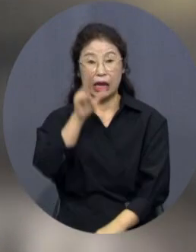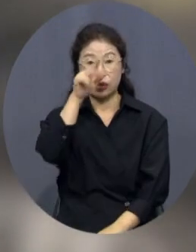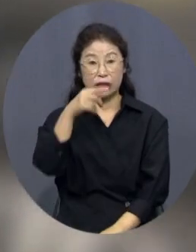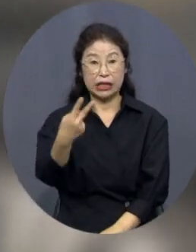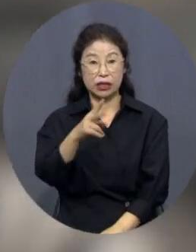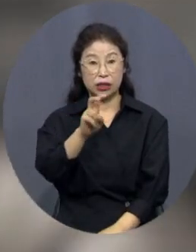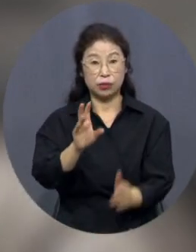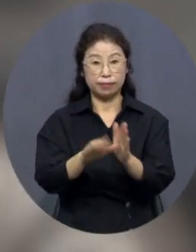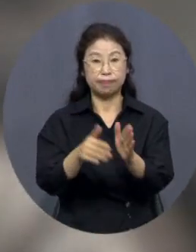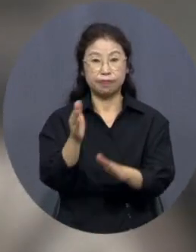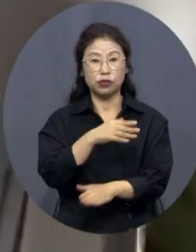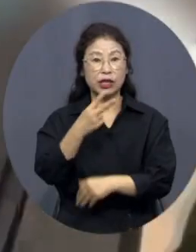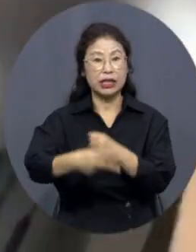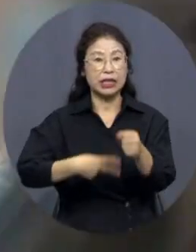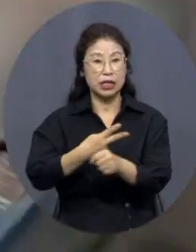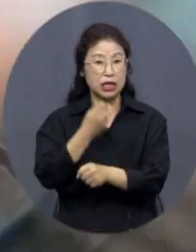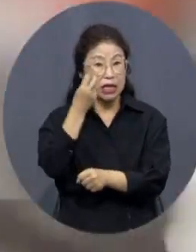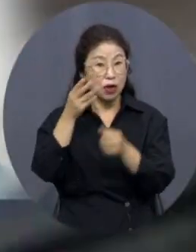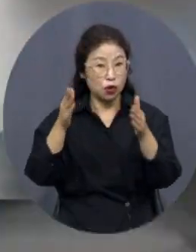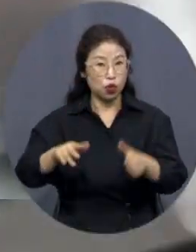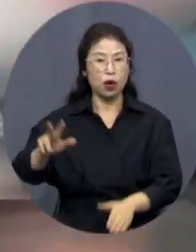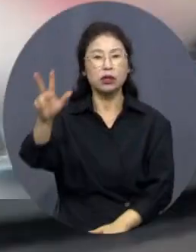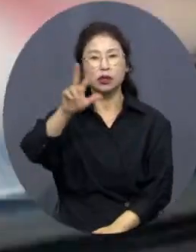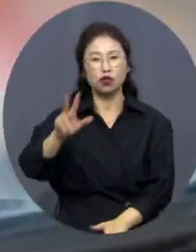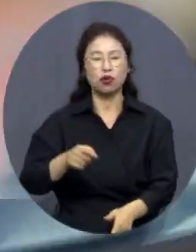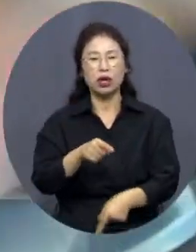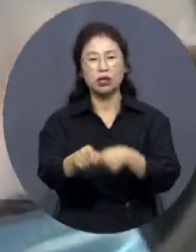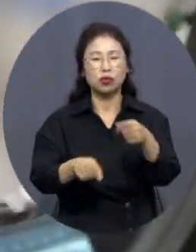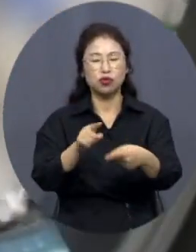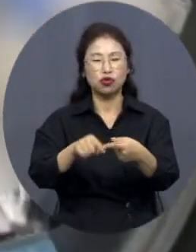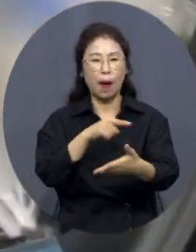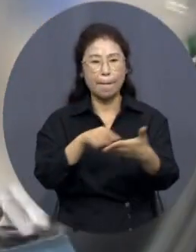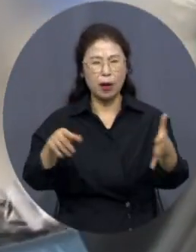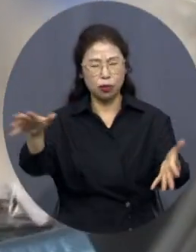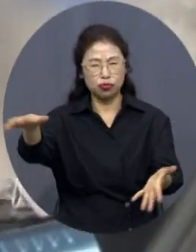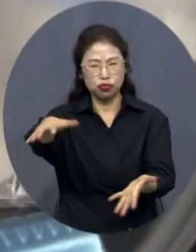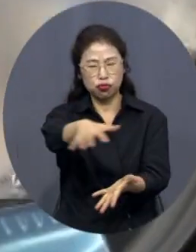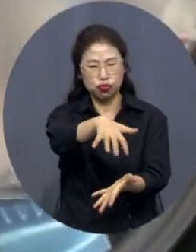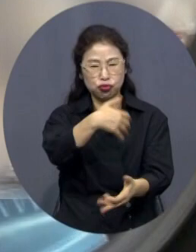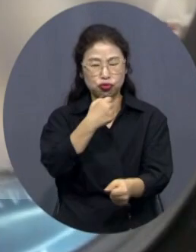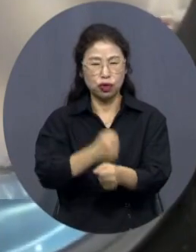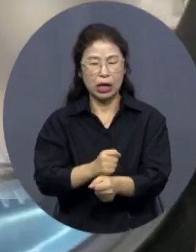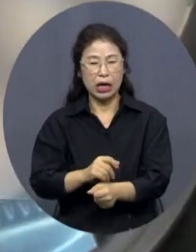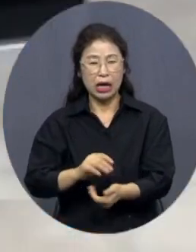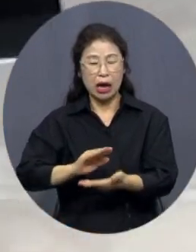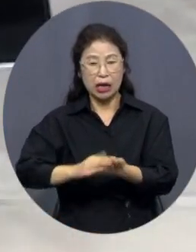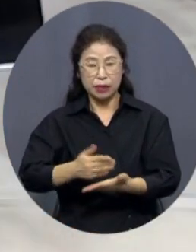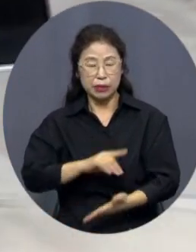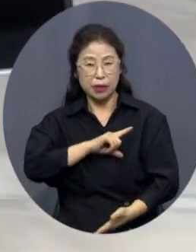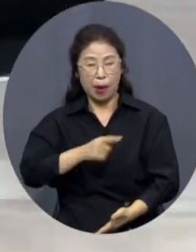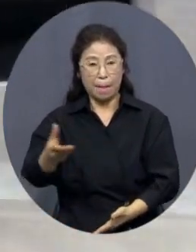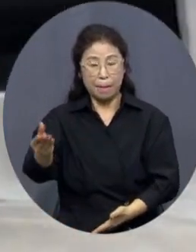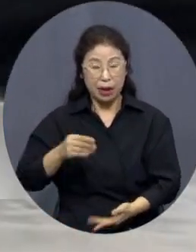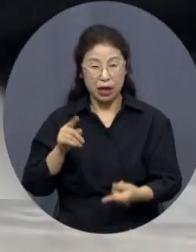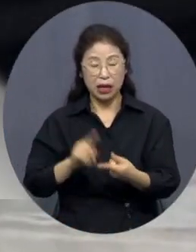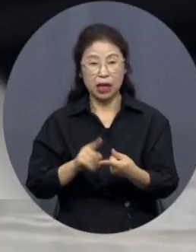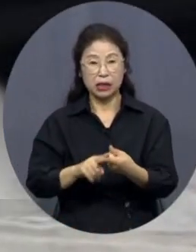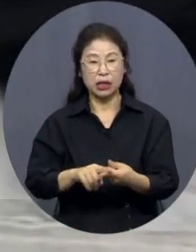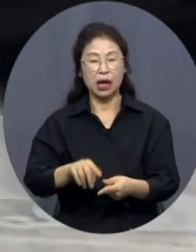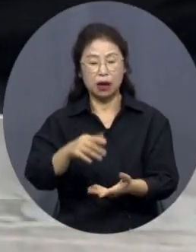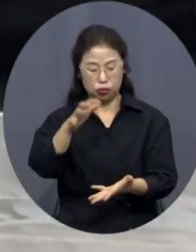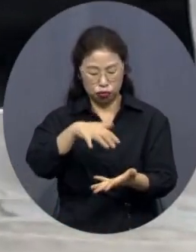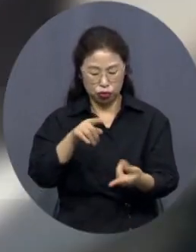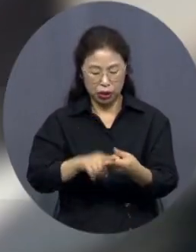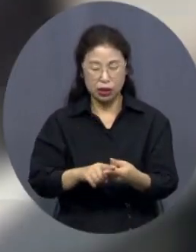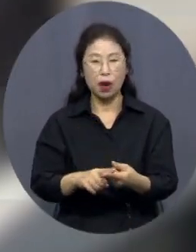2020년부터 2년 2개월 동안 전국에 접수된 피해 신고를 취합해 대포 계좌 108개를 확인하고 이들을 추적해